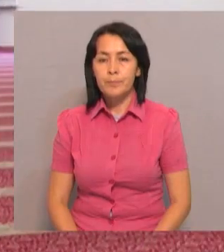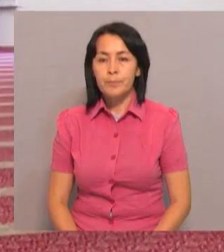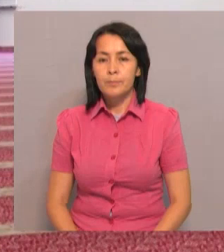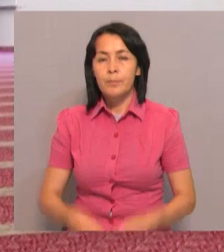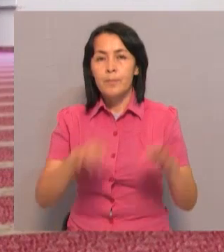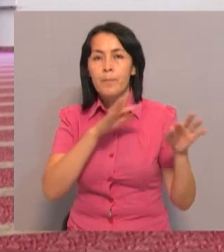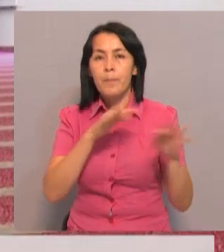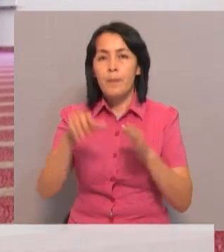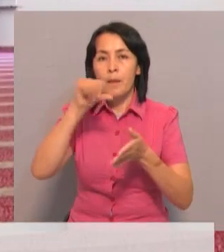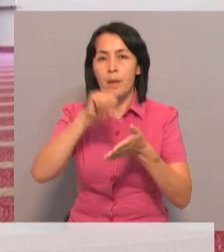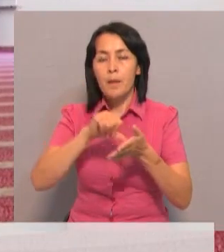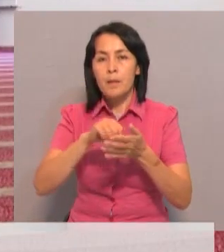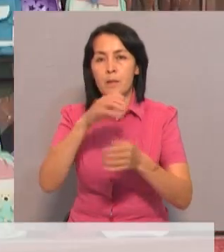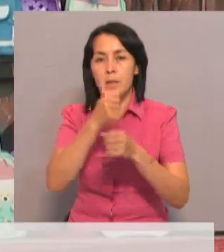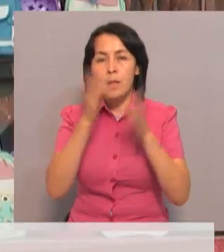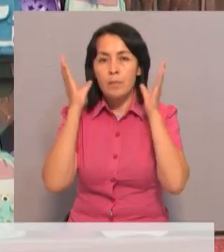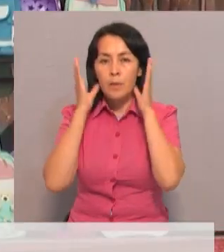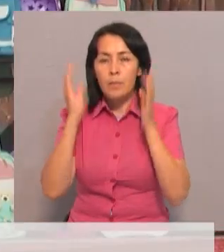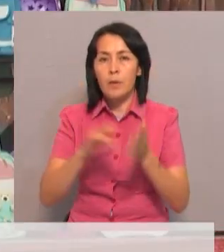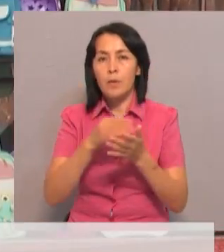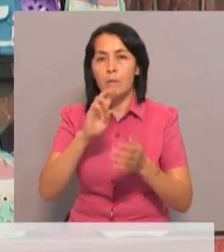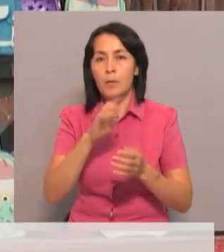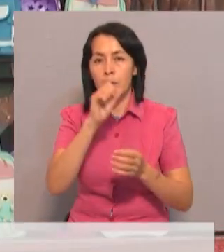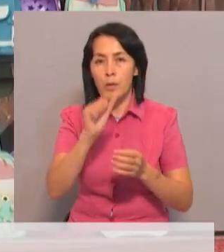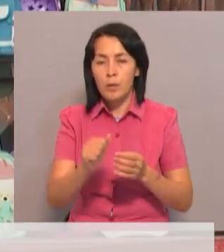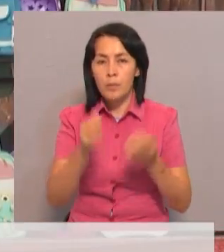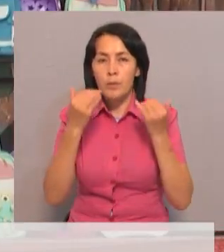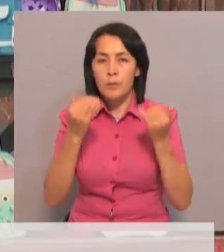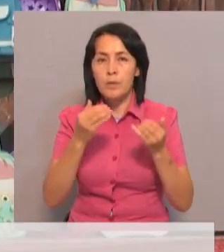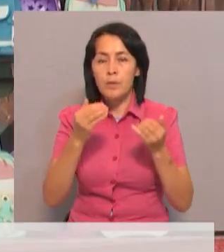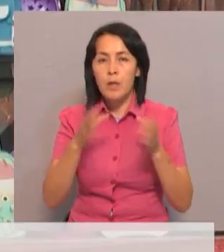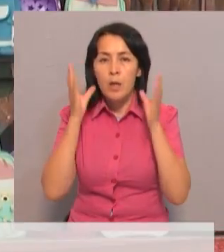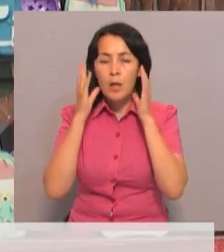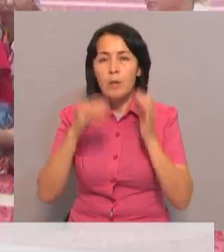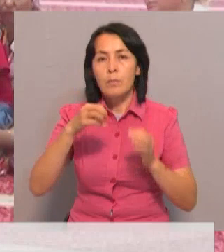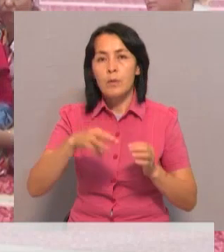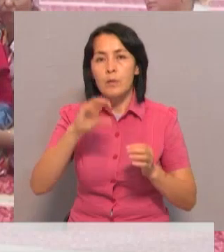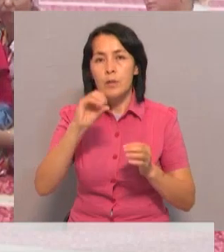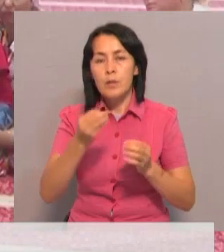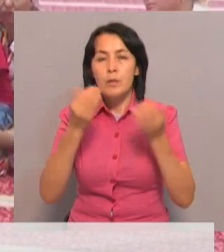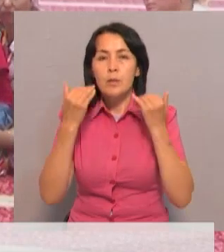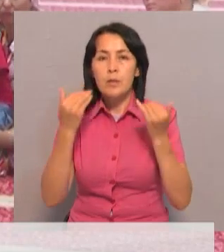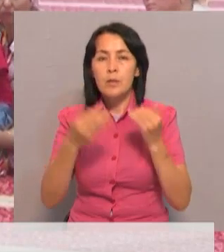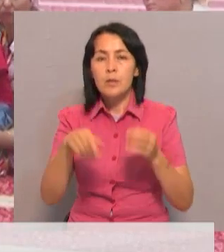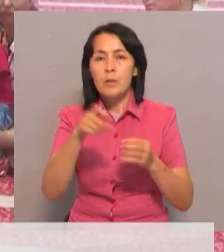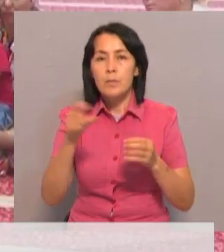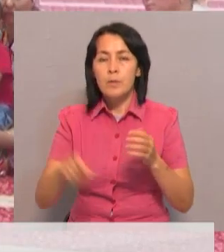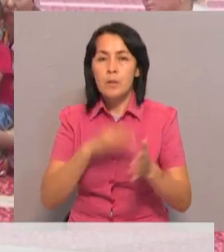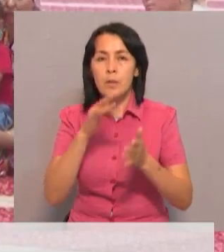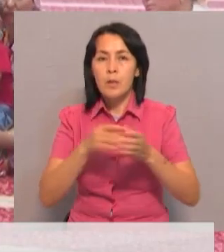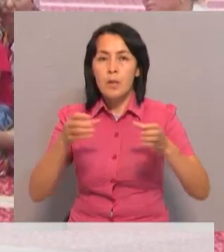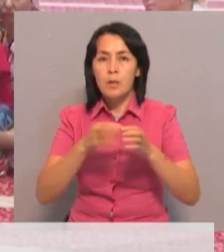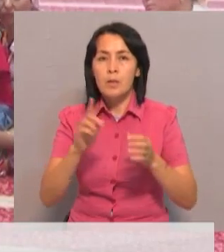В мероприятии приняли участие главный имам города Багдаулет Абдрахманов, наиб имам Мухаммеджан Нестимыров, представитель городского